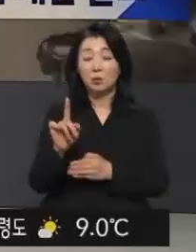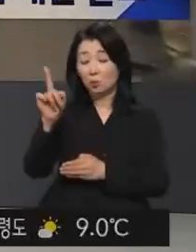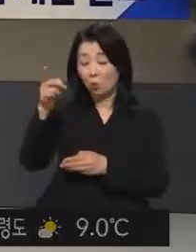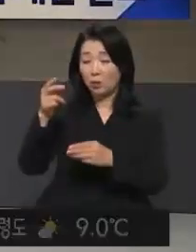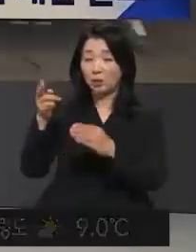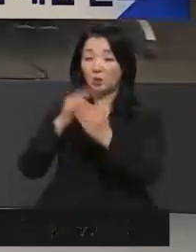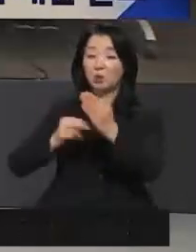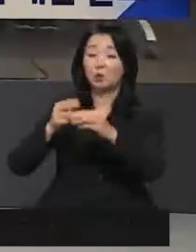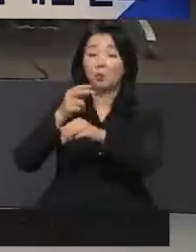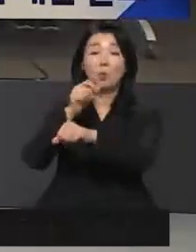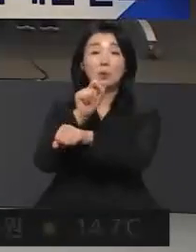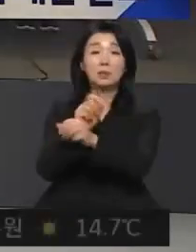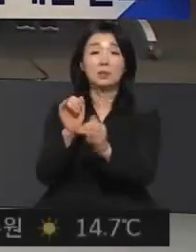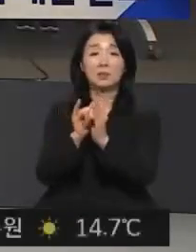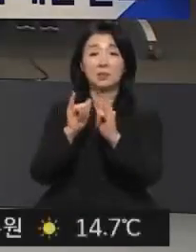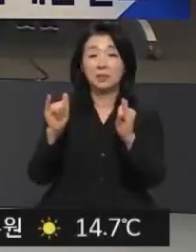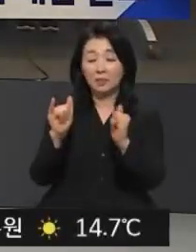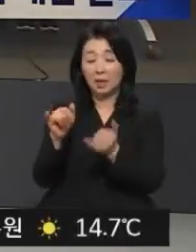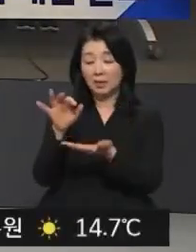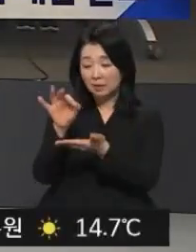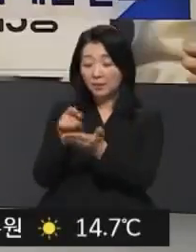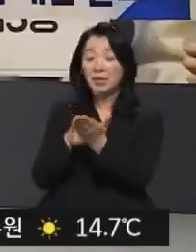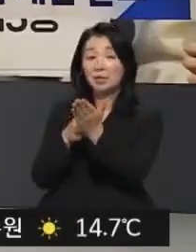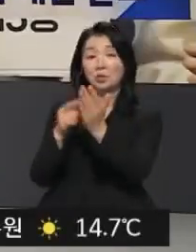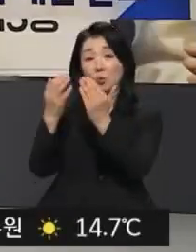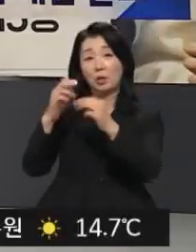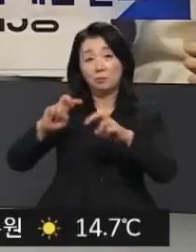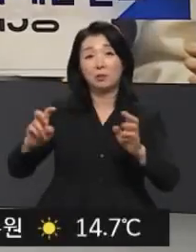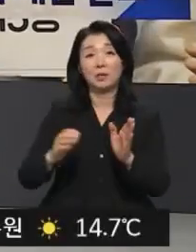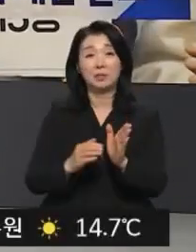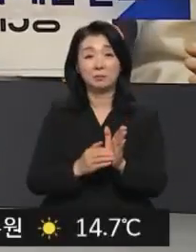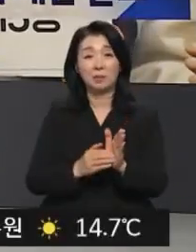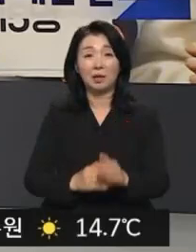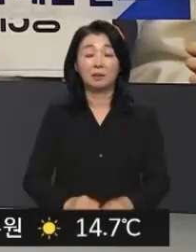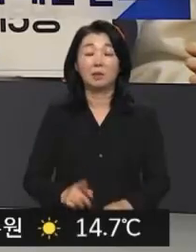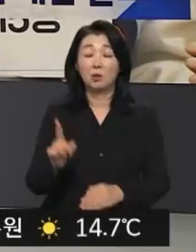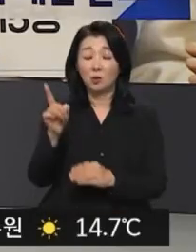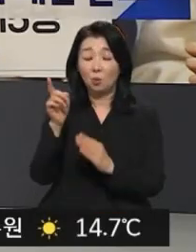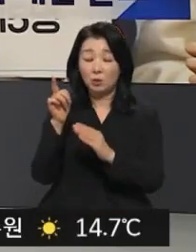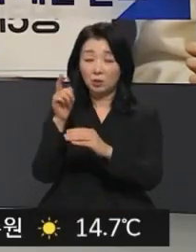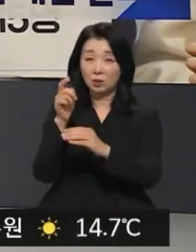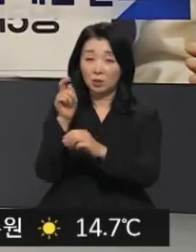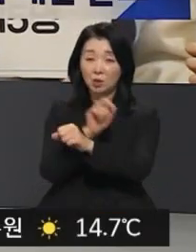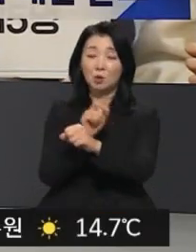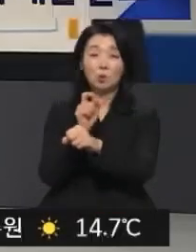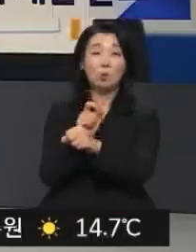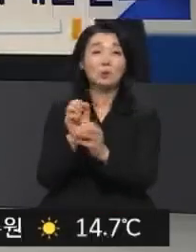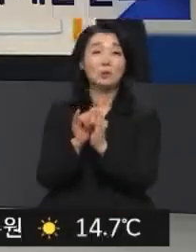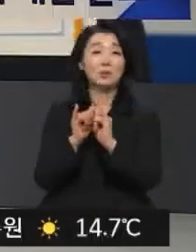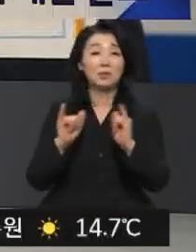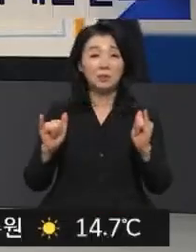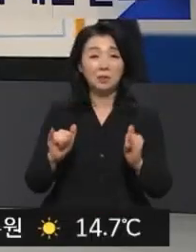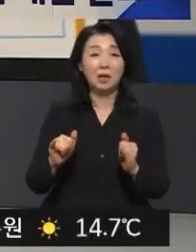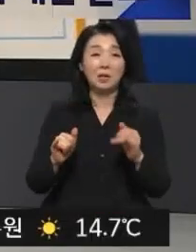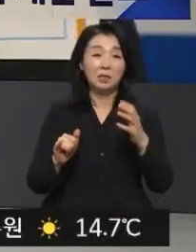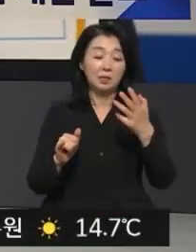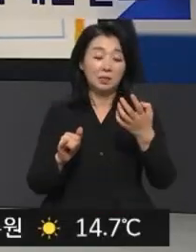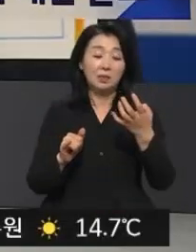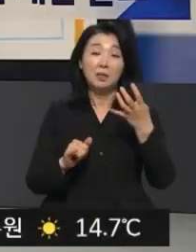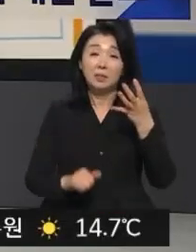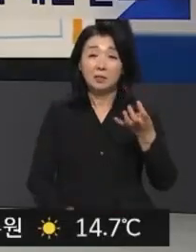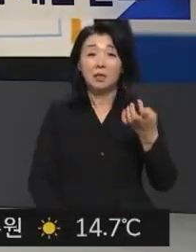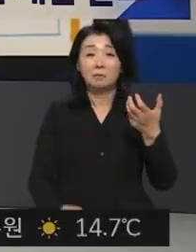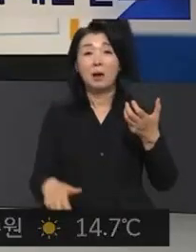고위공직자 37명의 재산 신고 내역을 분석했습니다. 그 결과 고위공직자들의 평균 재산은 48억 3천만